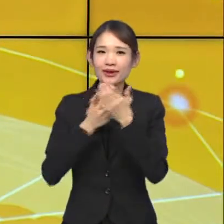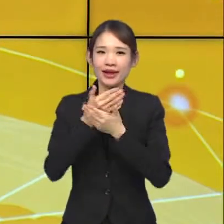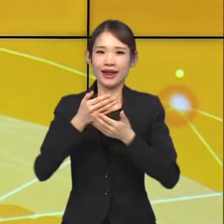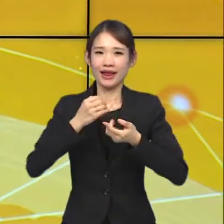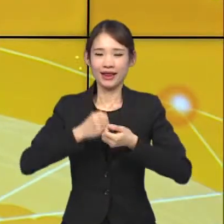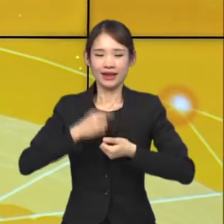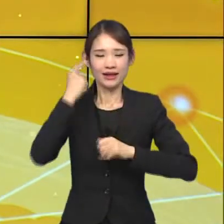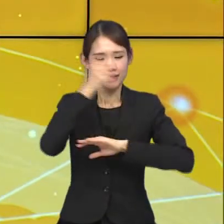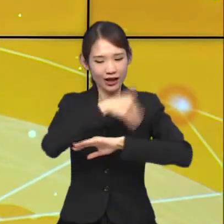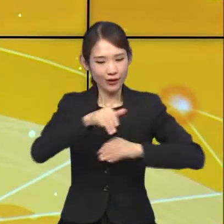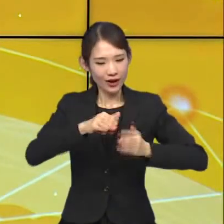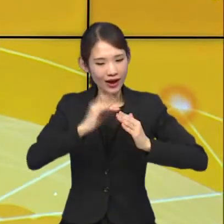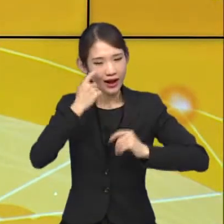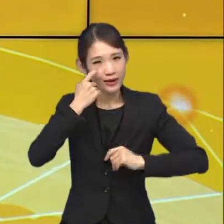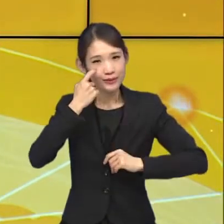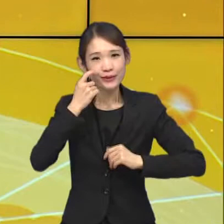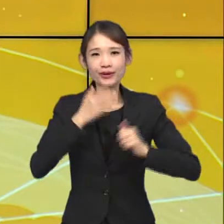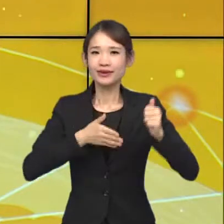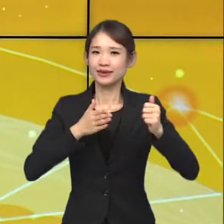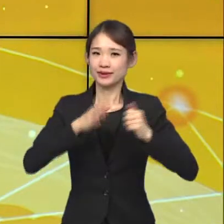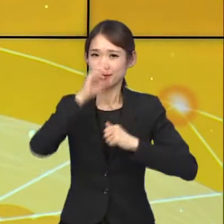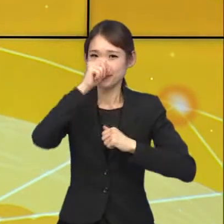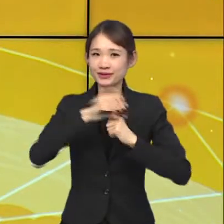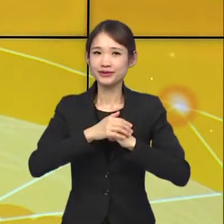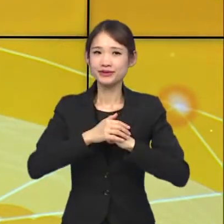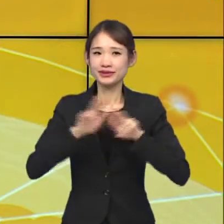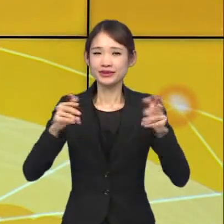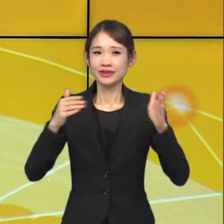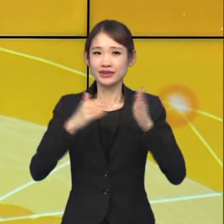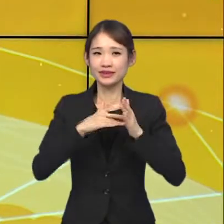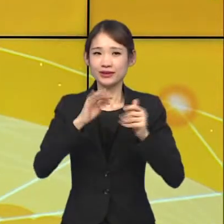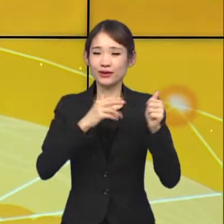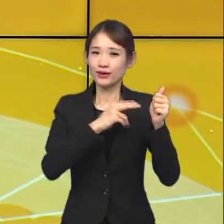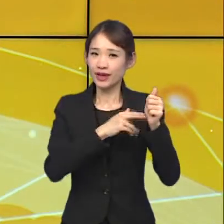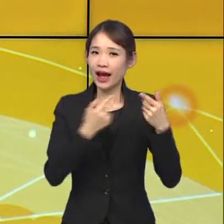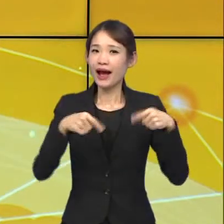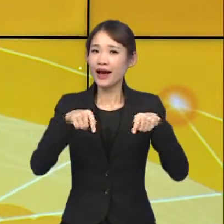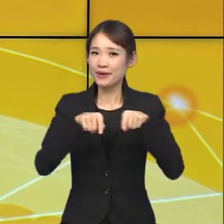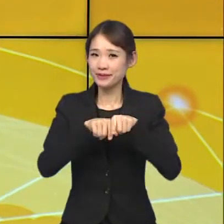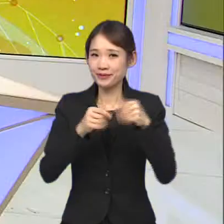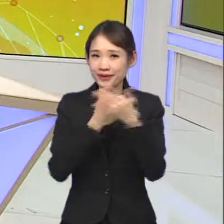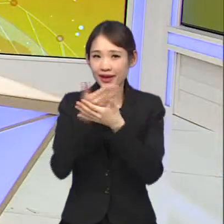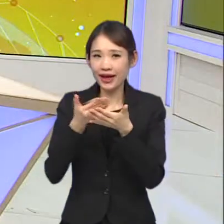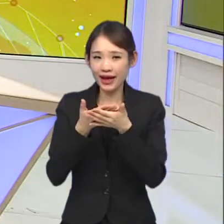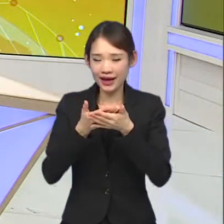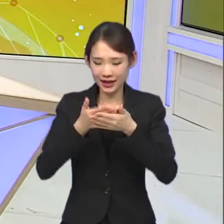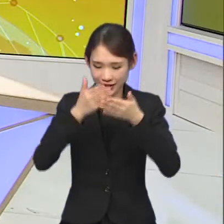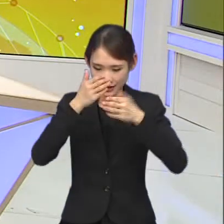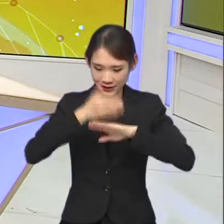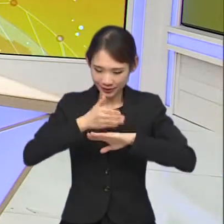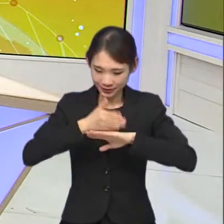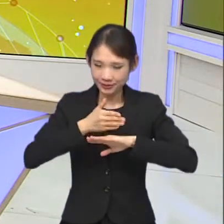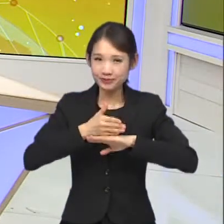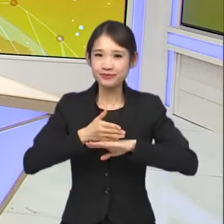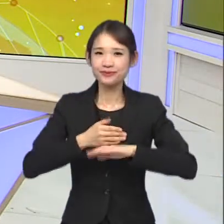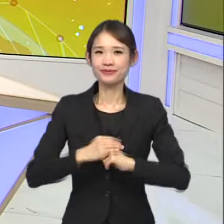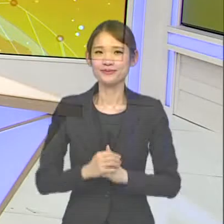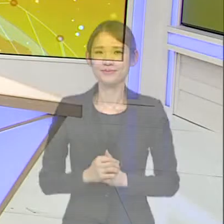개 백도 세워 보시면 좋을 것 같습니다 지금까지 전용 민 원장님과 함께 했습니다 오늘 말씀 고맙습니다